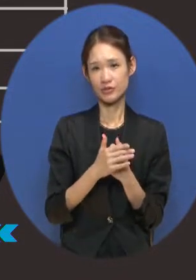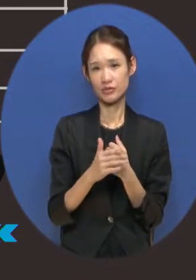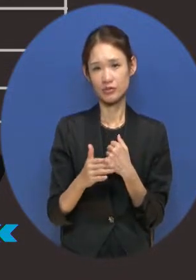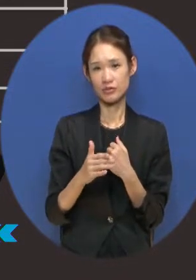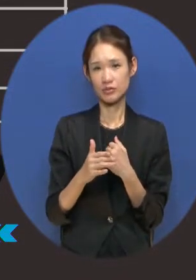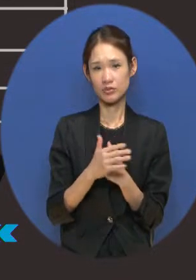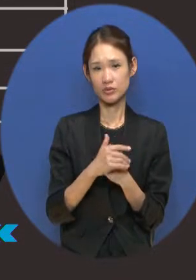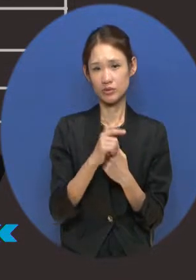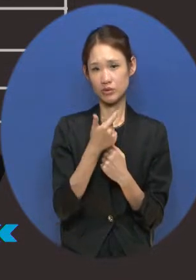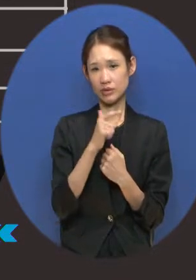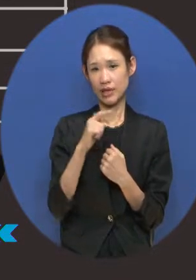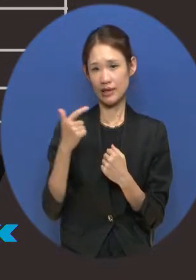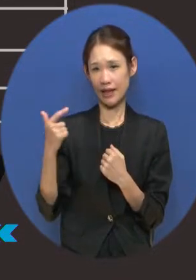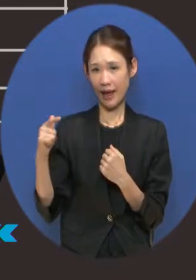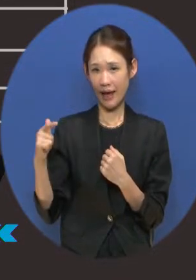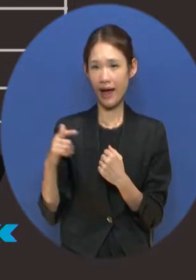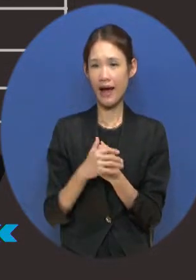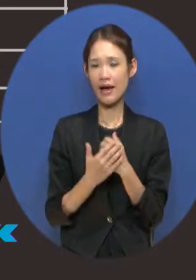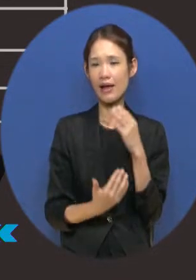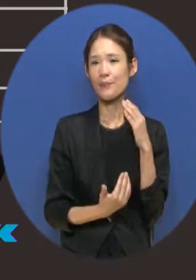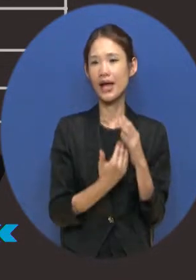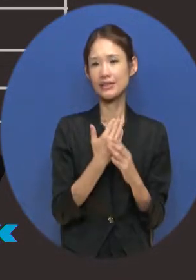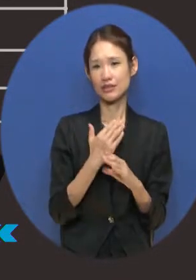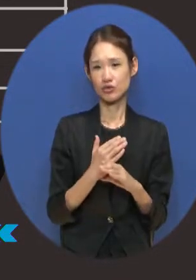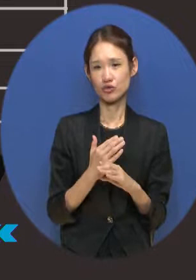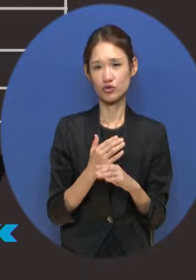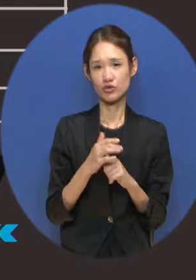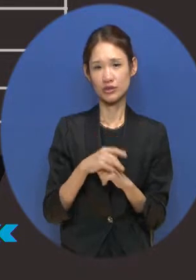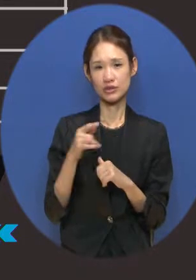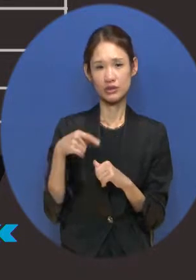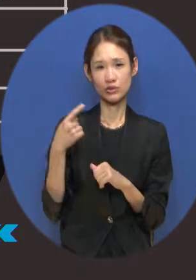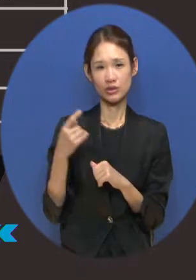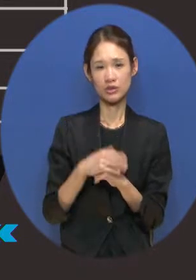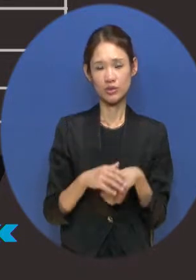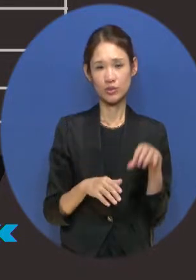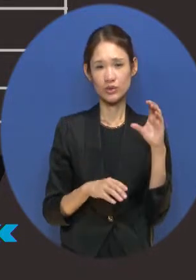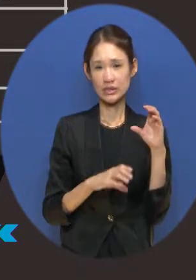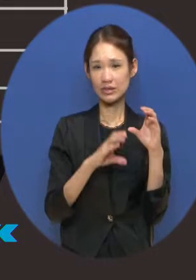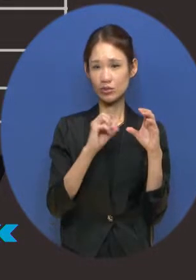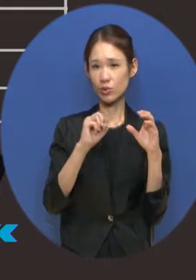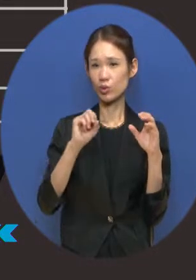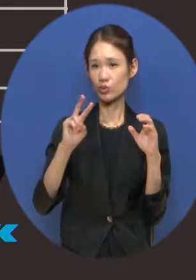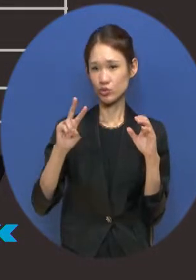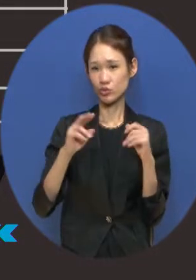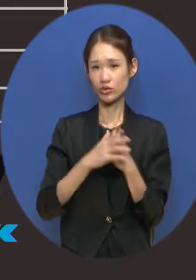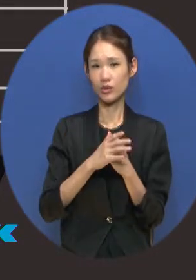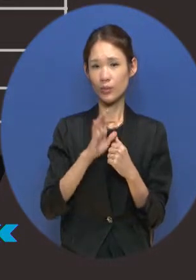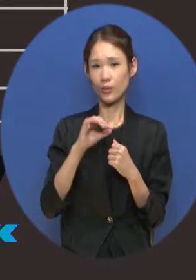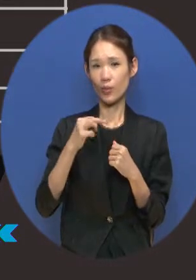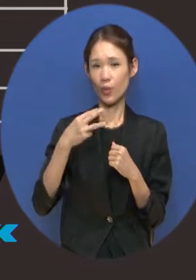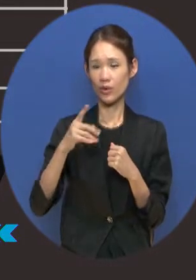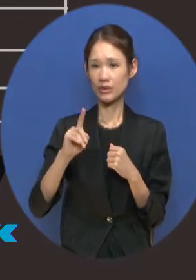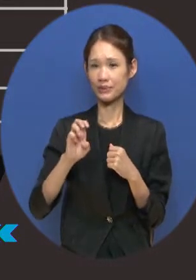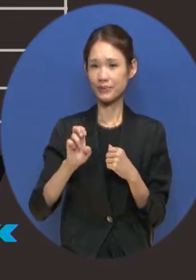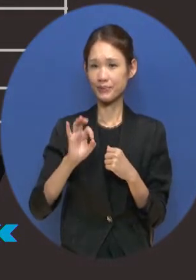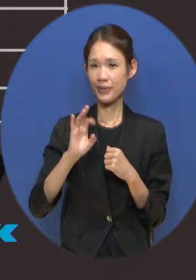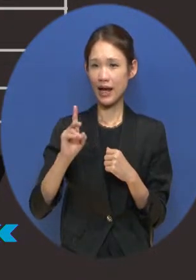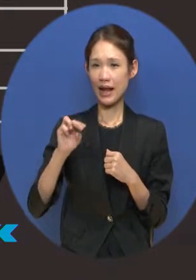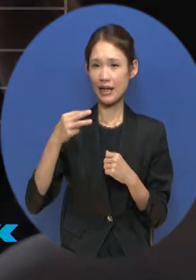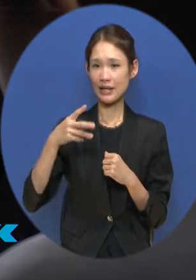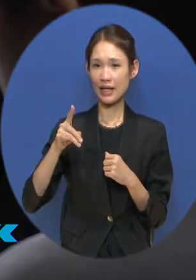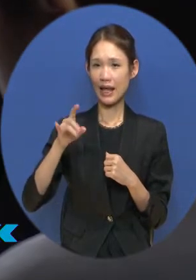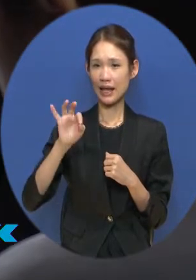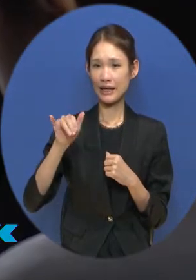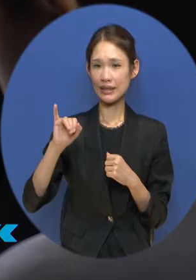따라서 다양하게 미세먼지는 발생을 하고 있습니다. 그 외에도 CO2라든가 포르말데히드와 같은 부유시류, 부유세균류 이런